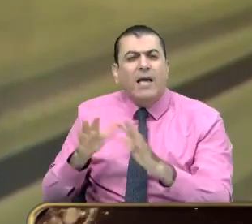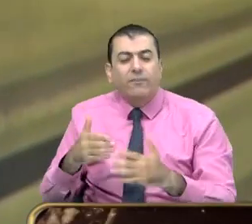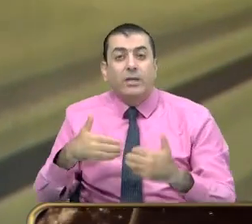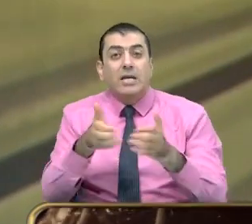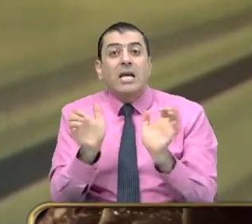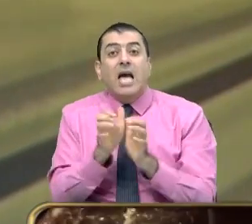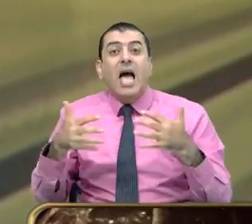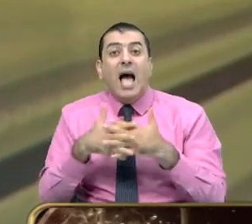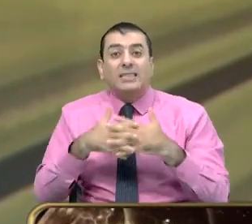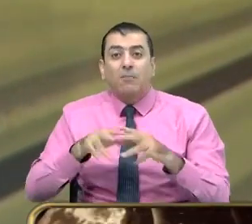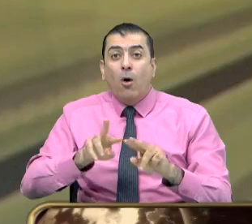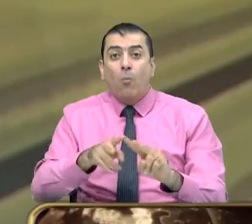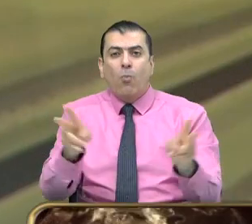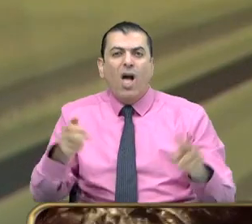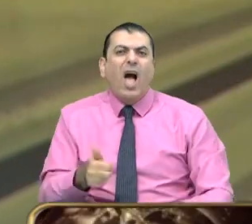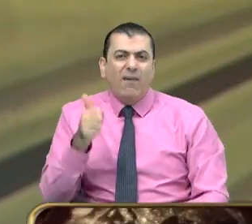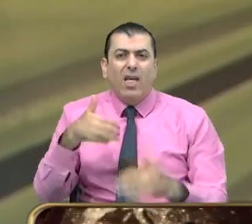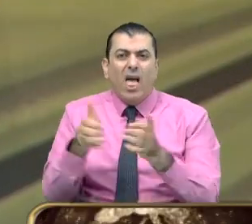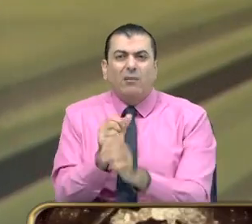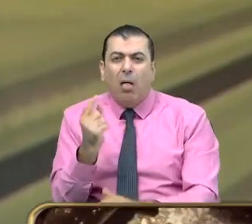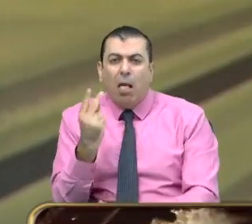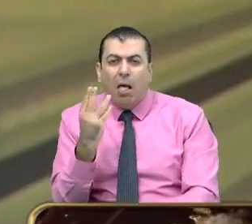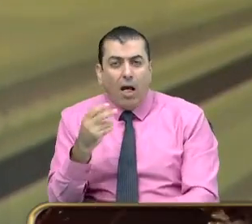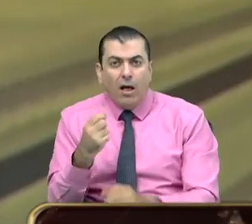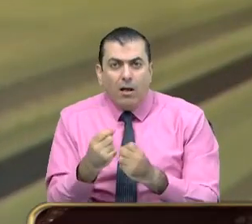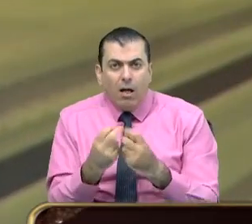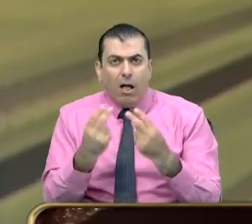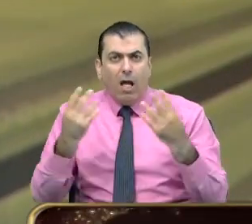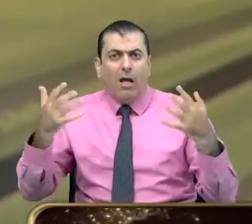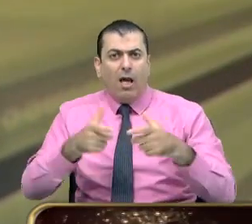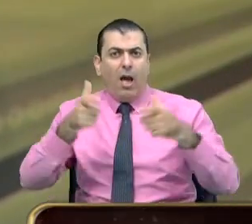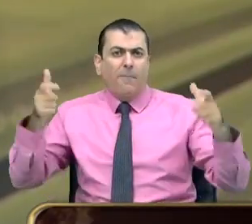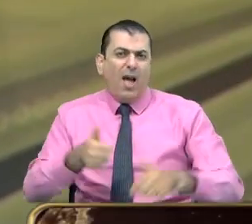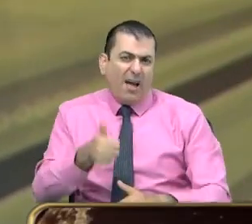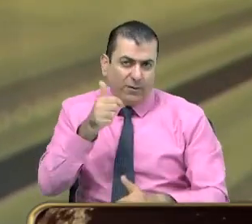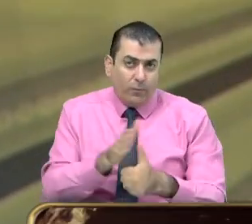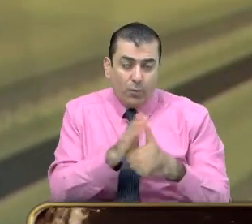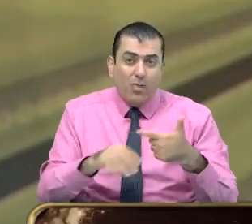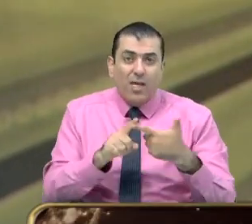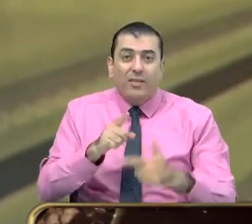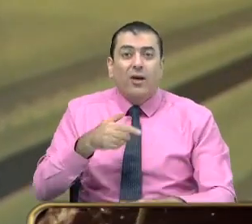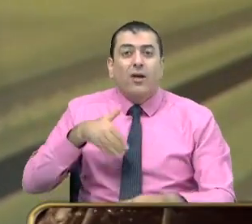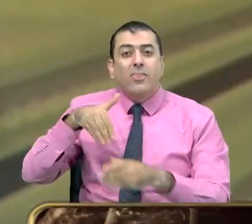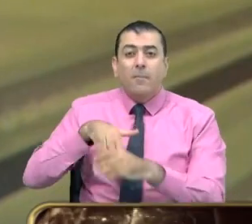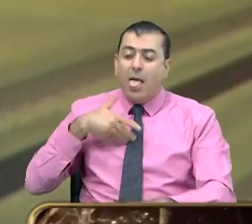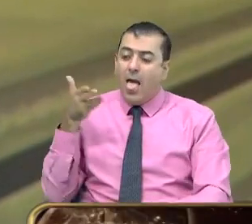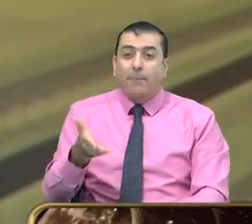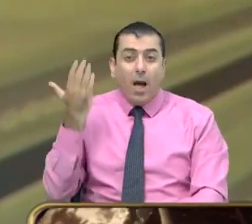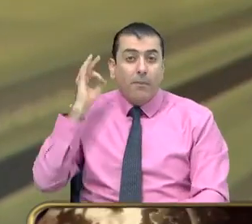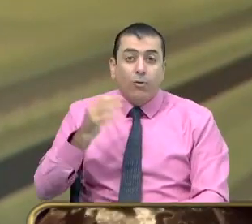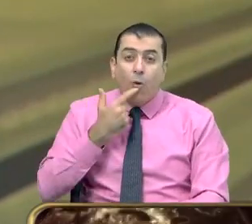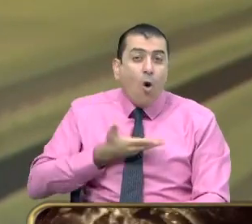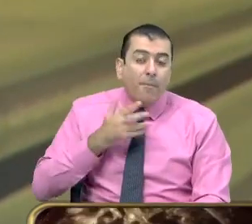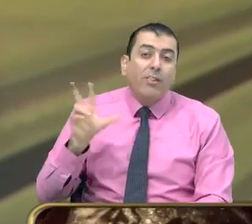ظاهره صحيه لا سيما مع بدايه تجديد مرحله الحياه الحزبيه مشيرين الى نطق السن الترشح الى